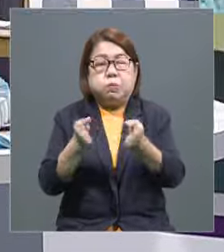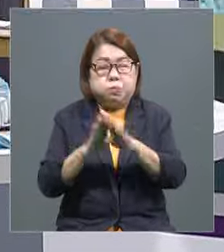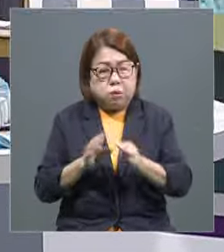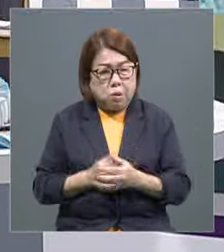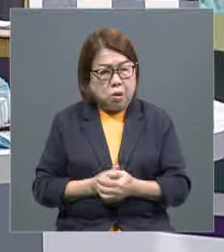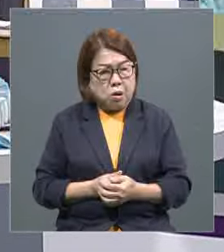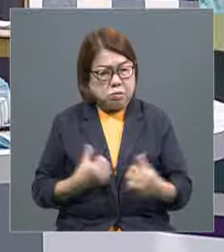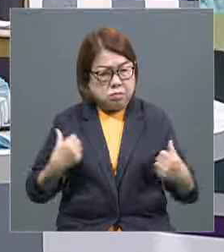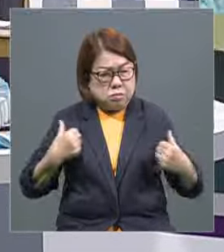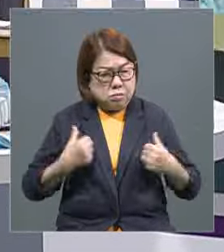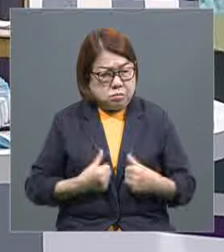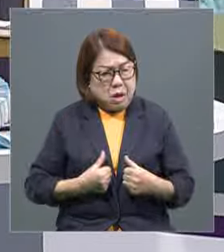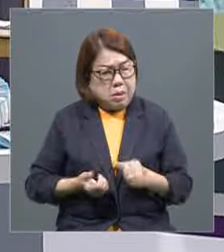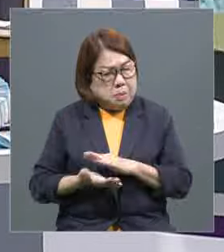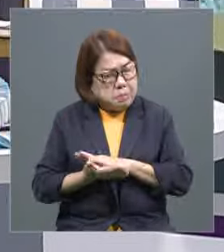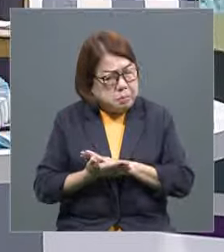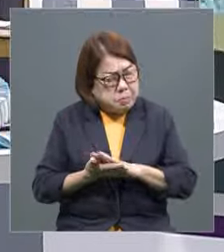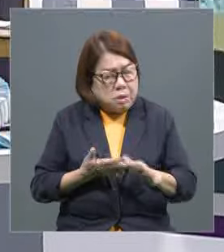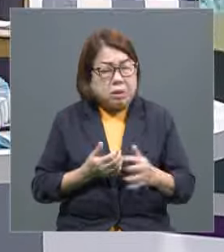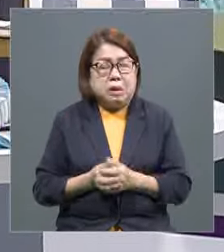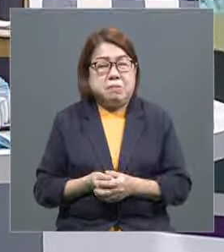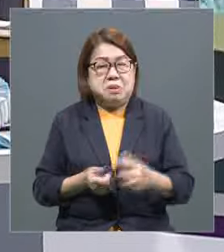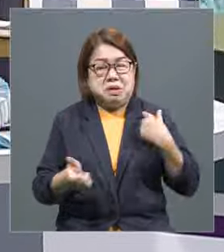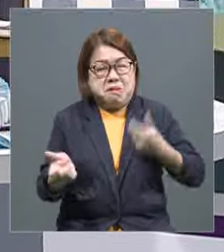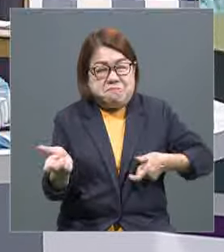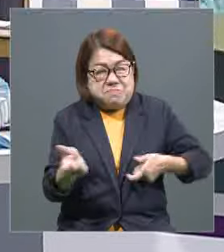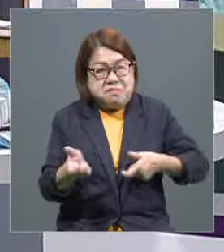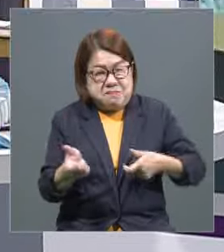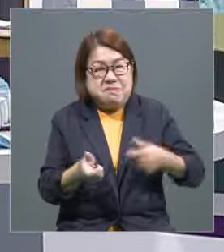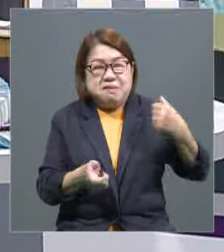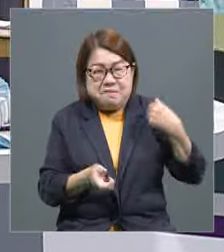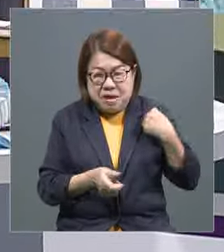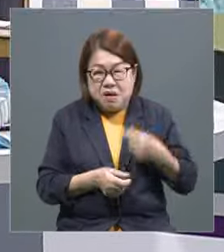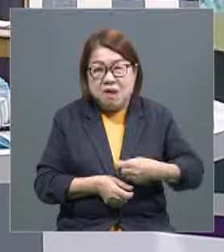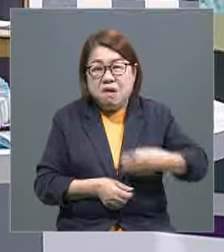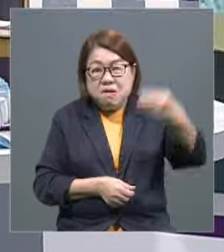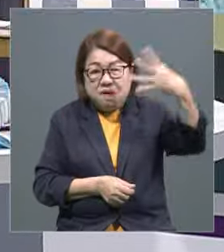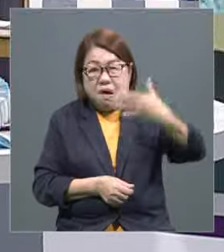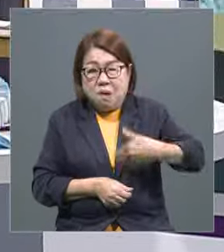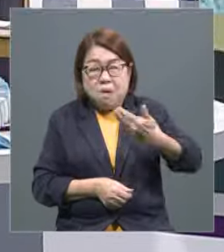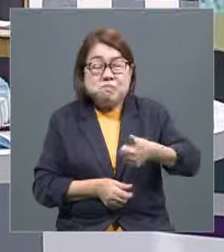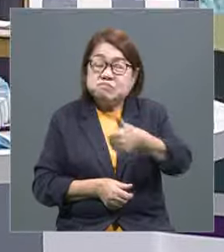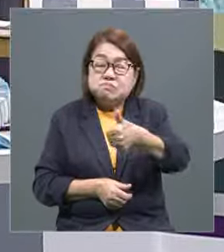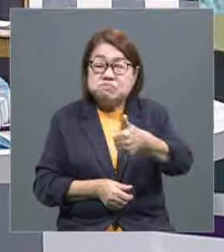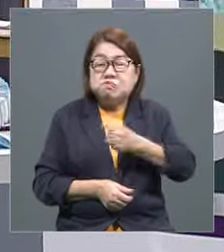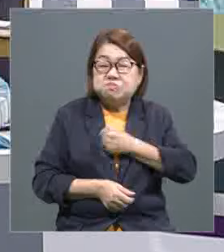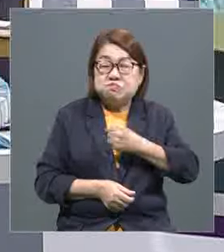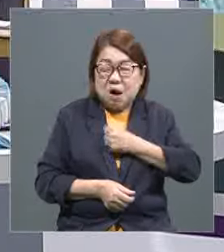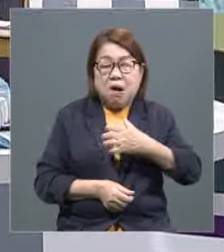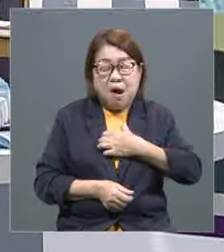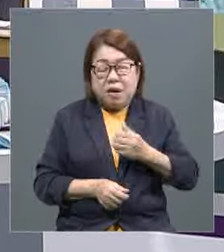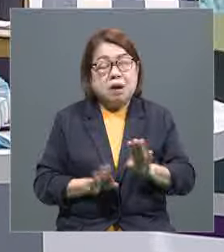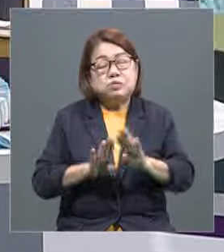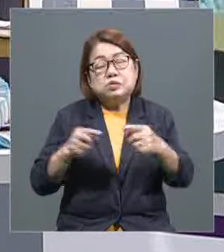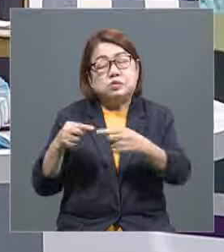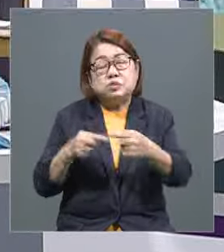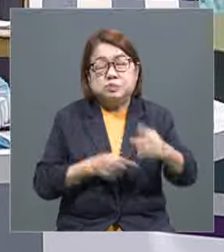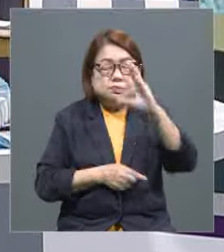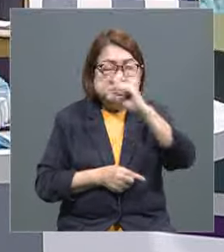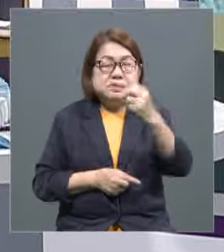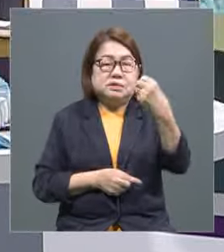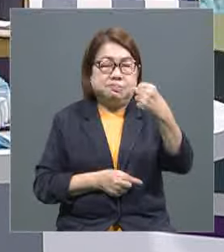าวจริงๆทุกคนพร้อมใจกันแบกปืนฉีดน้ำมาเล่นกันตั้งแต่ตอนกลางวันที่อากาศร้อนนี่ก็บ่อยั่นนะฮะเขาจะเปิดให้เล่นตรงนี้ไปจนถึง4ทุ่มเล